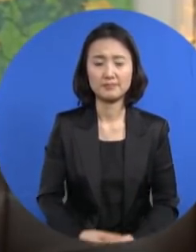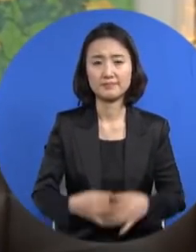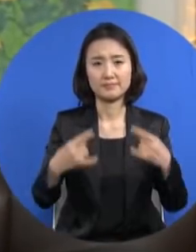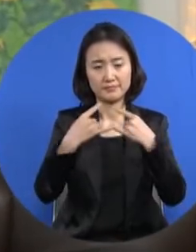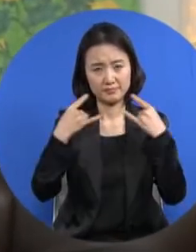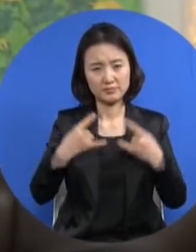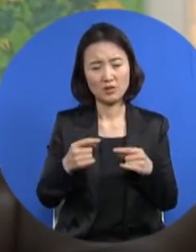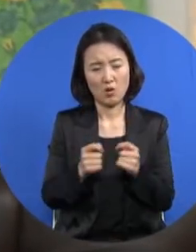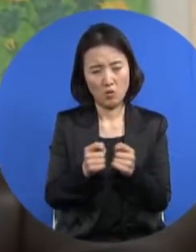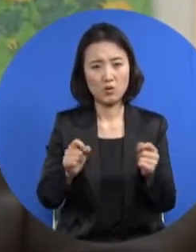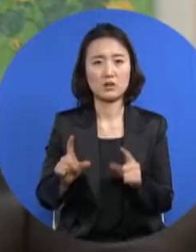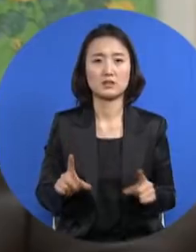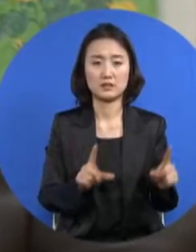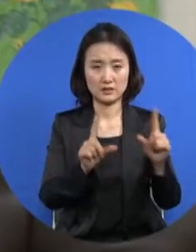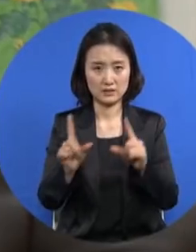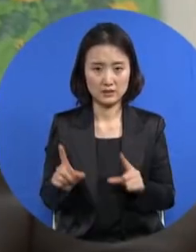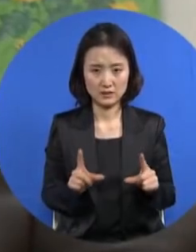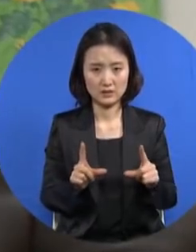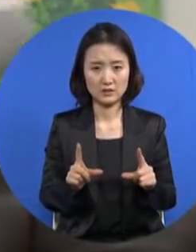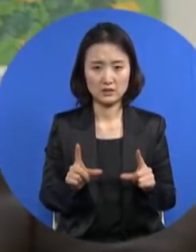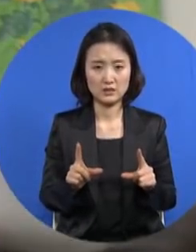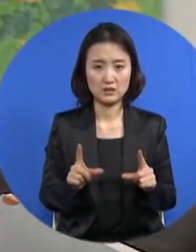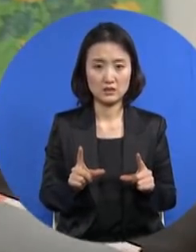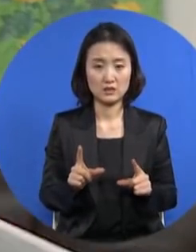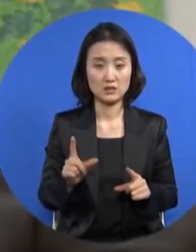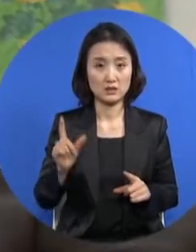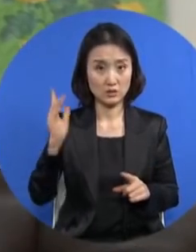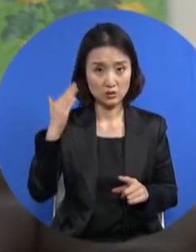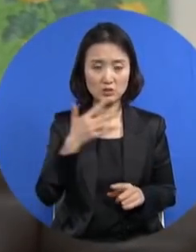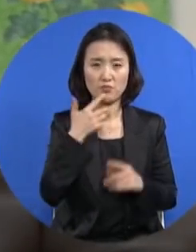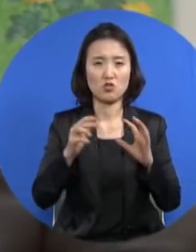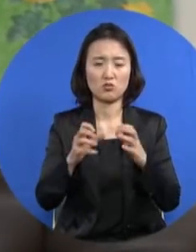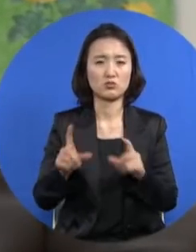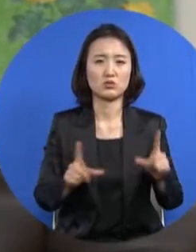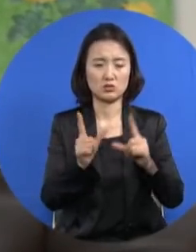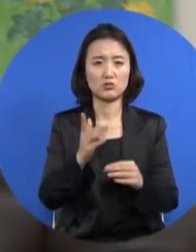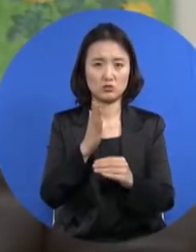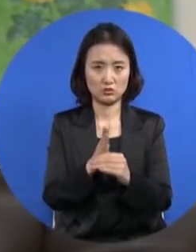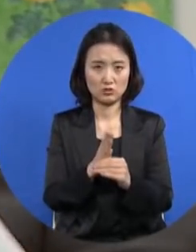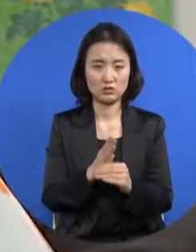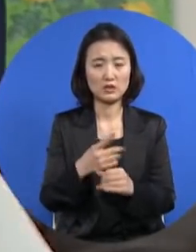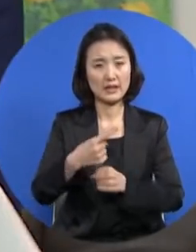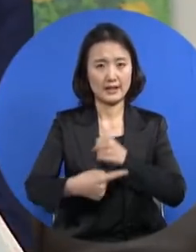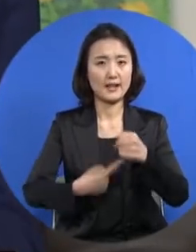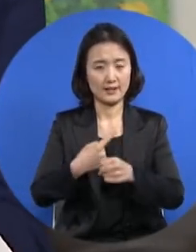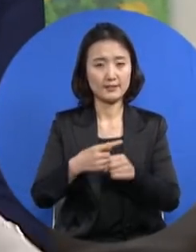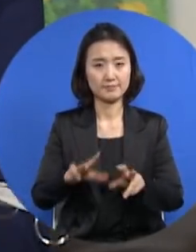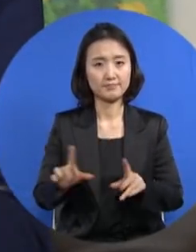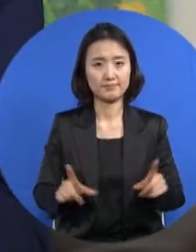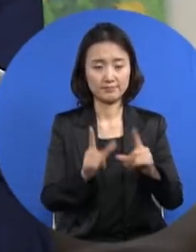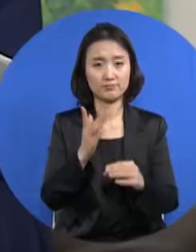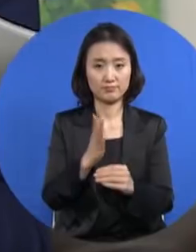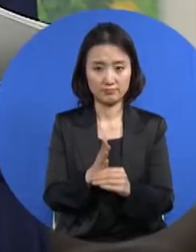살다가 영국에 요즘에 가서 살고 있거든요. 1년 됐어요. 영국에서 제가